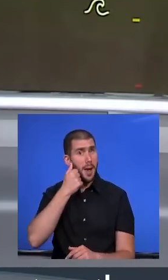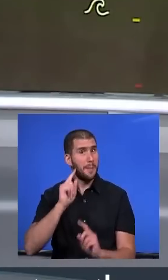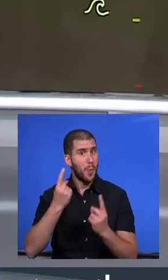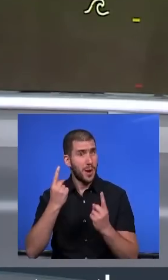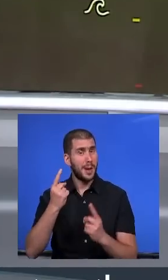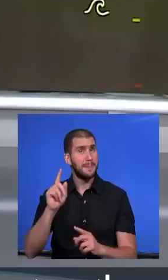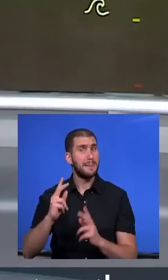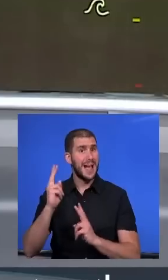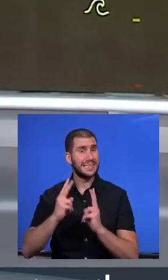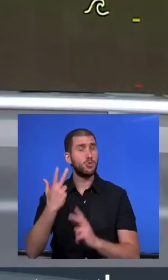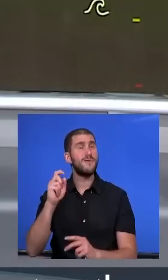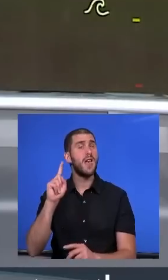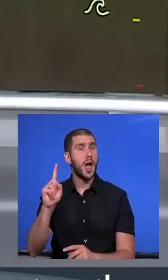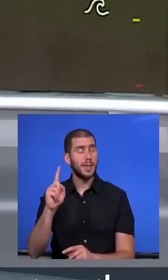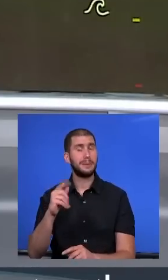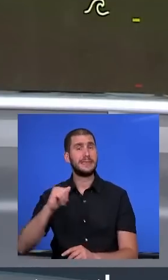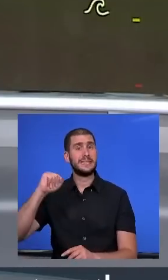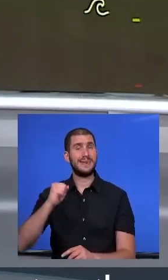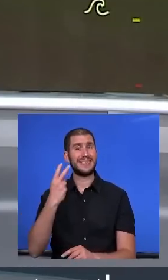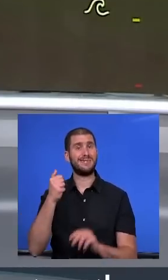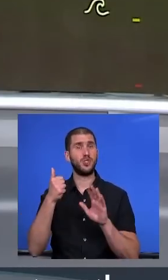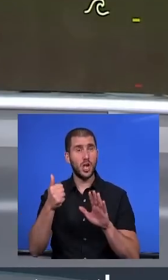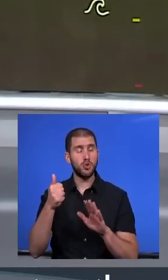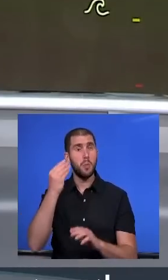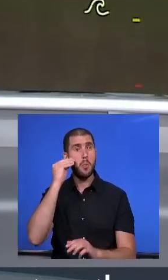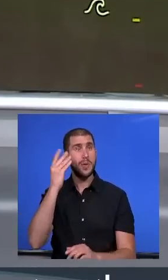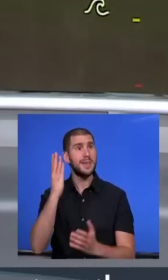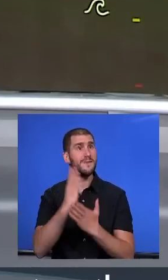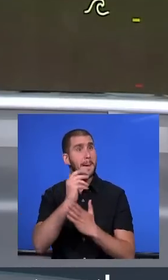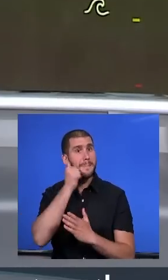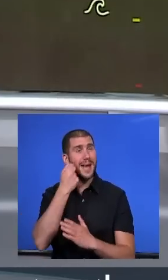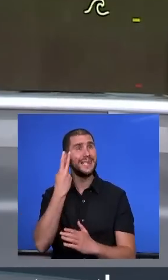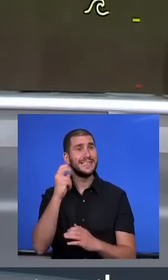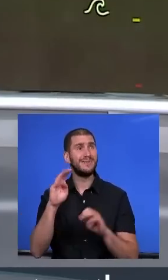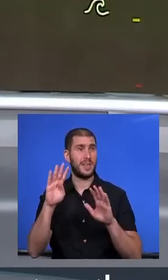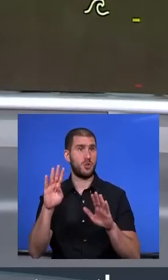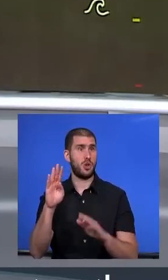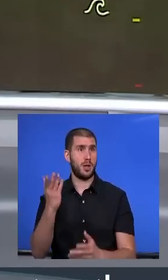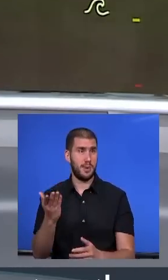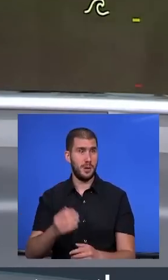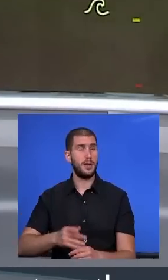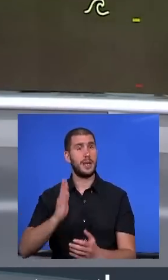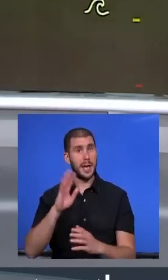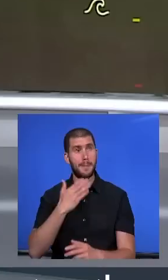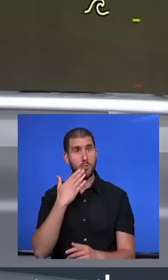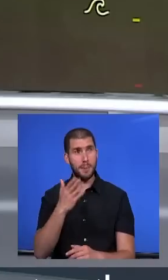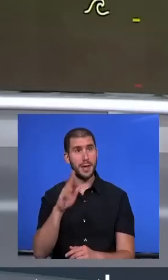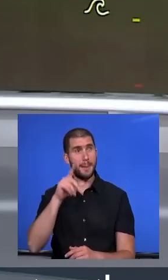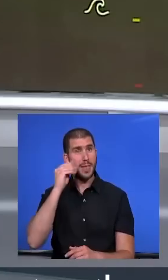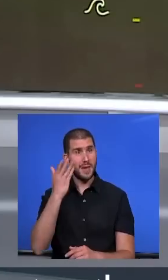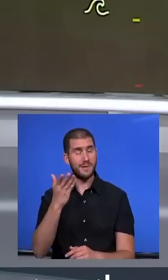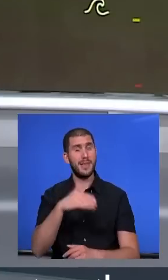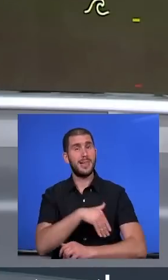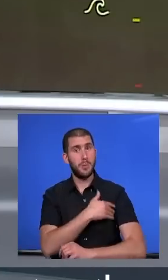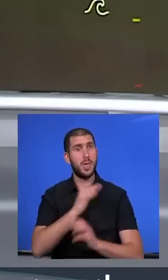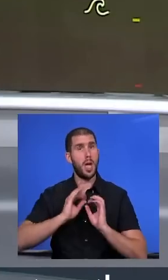בקצרין, 31 מעלות, בצפת 26, במודיעין כבר מחר 29 מעלות. גם בירושלים, גם בתל אביב הטמפרטורות